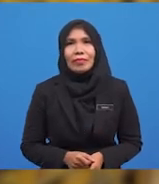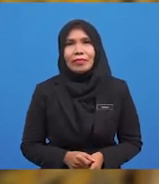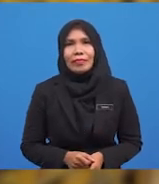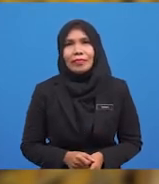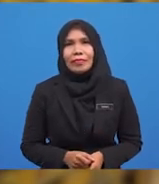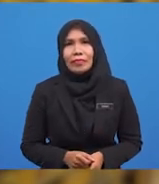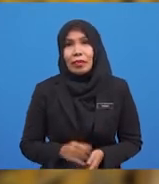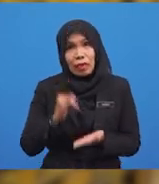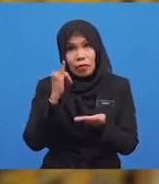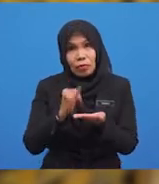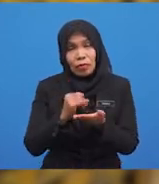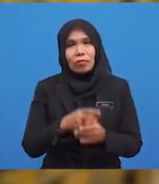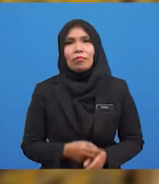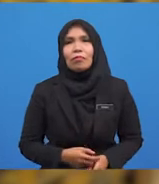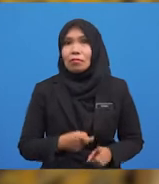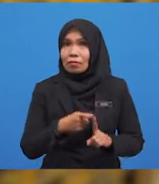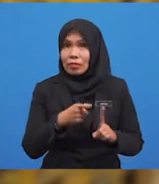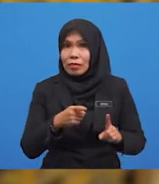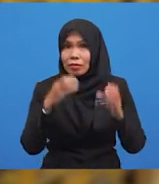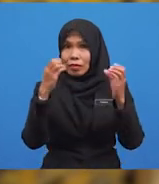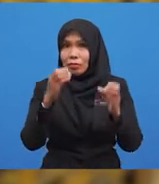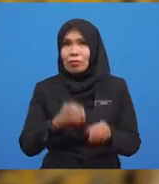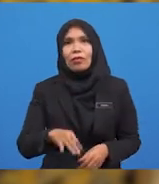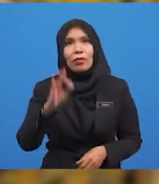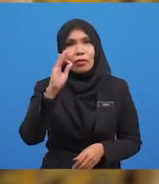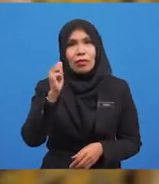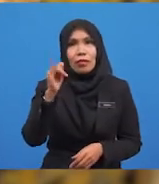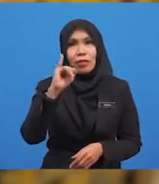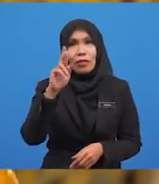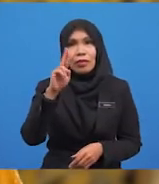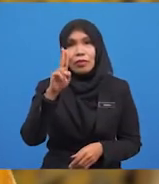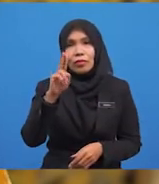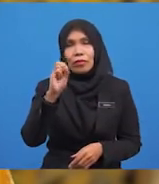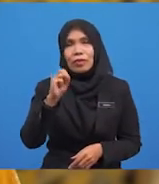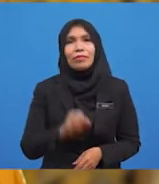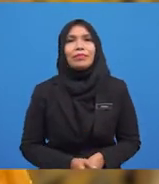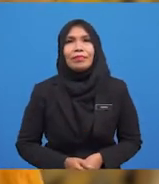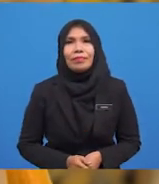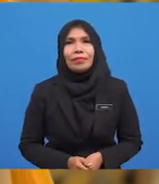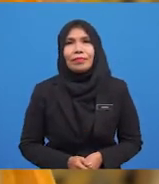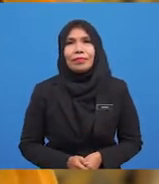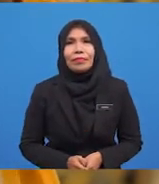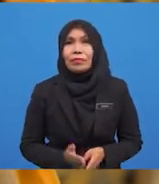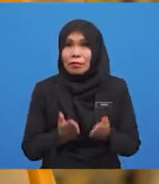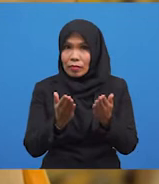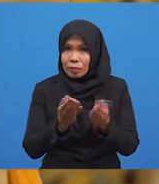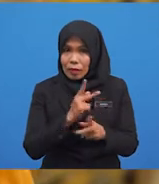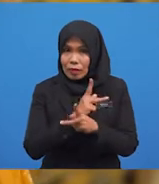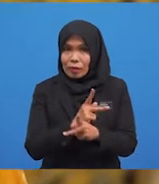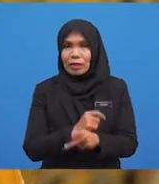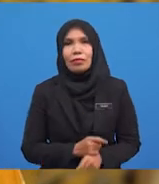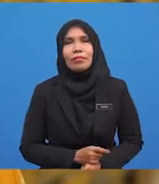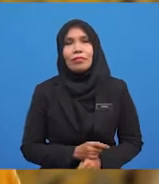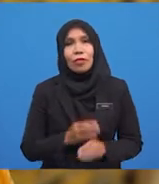mendapat penjelasan daripada Cikgu Fairuz. Terima kasih Cikgu Fairuz sudi menerima undangan